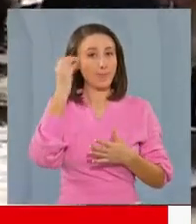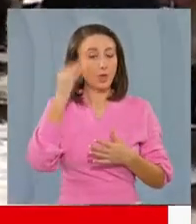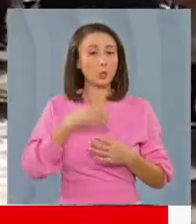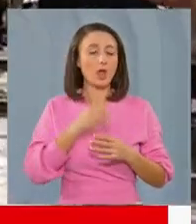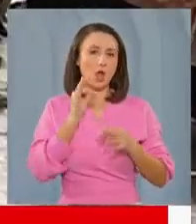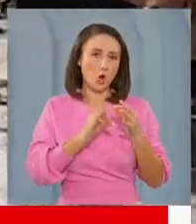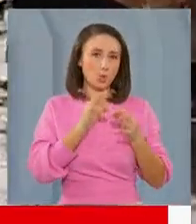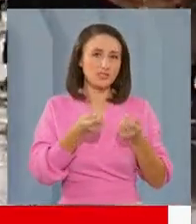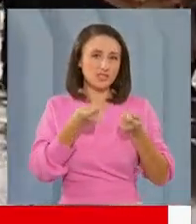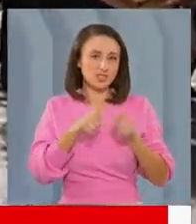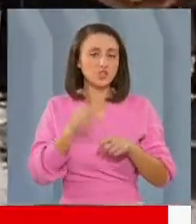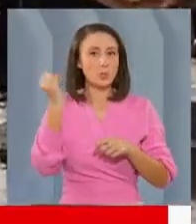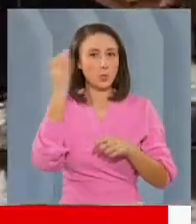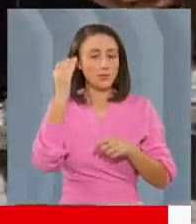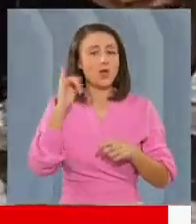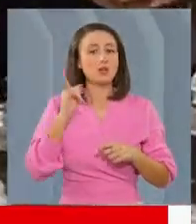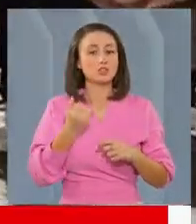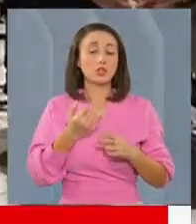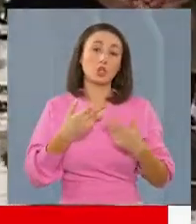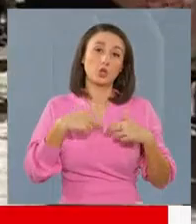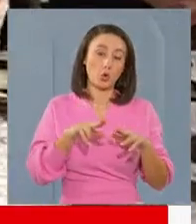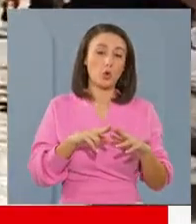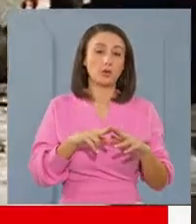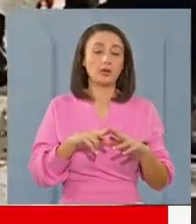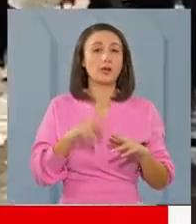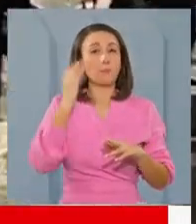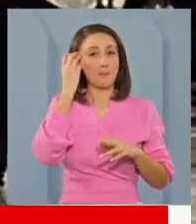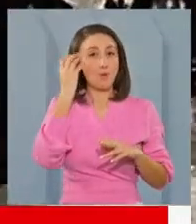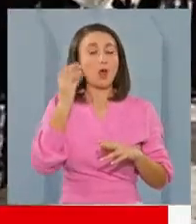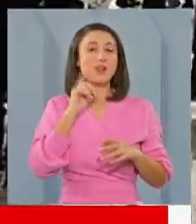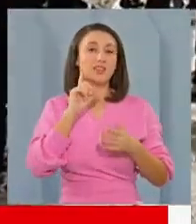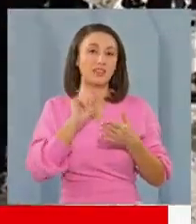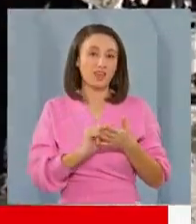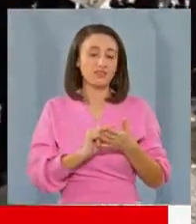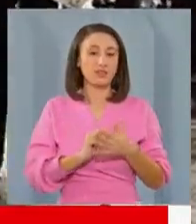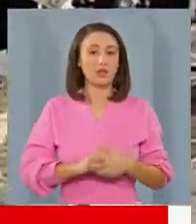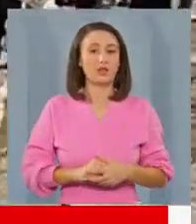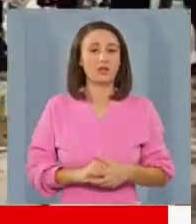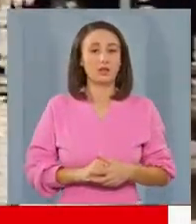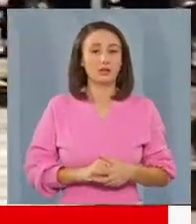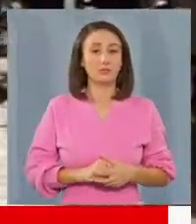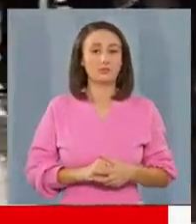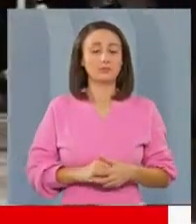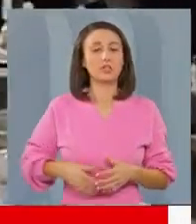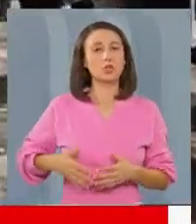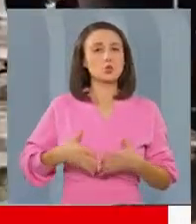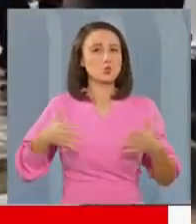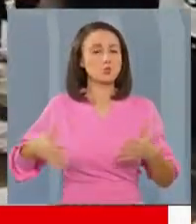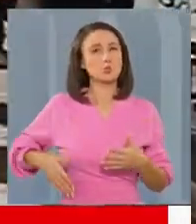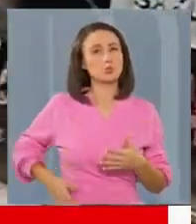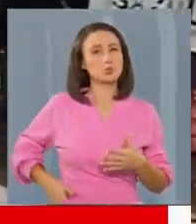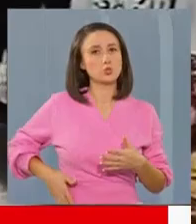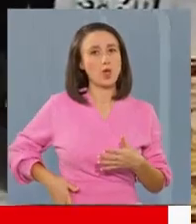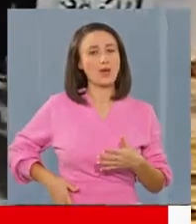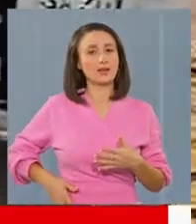să închidem luminile. În timp ce nouă ne țin morală ieftină, își umplu buzunarele la